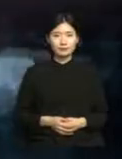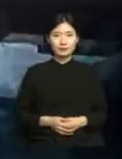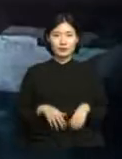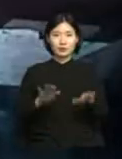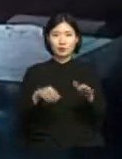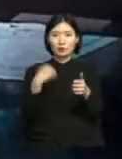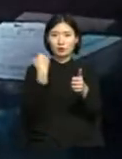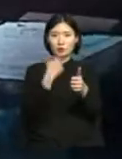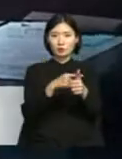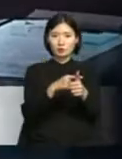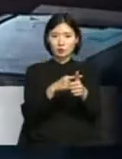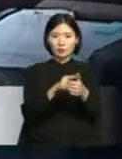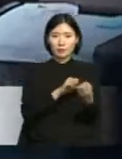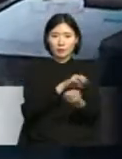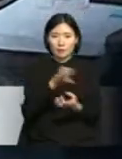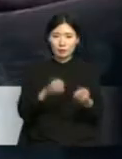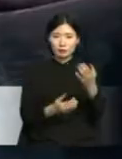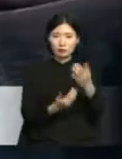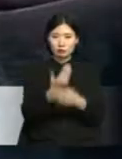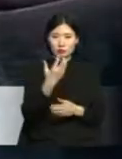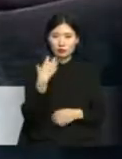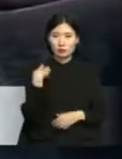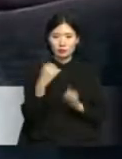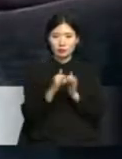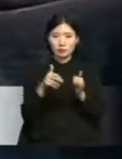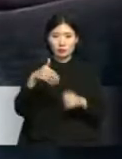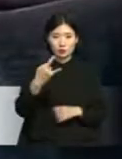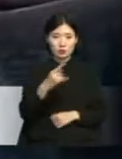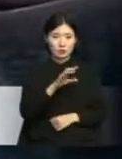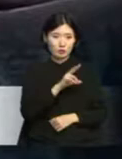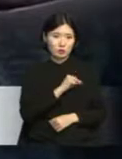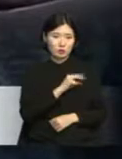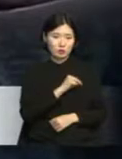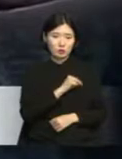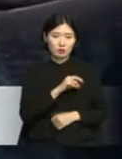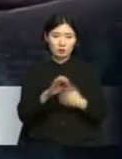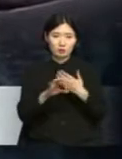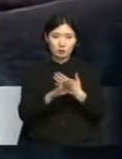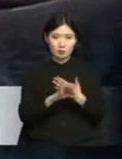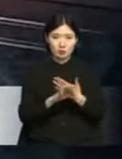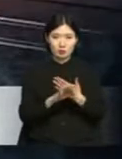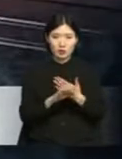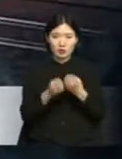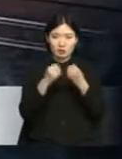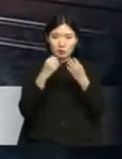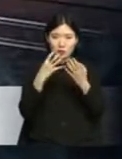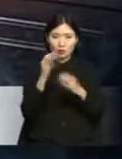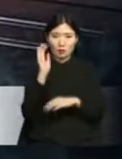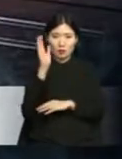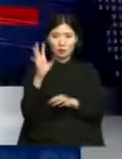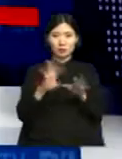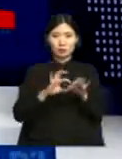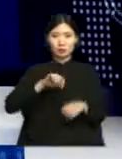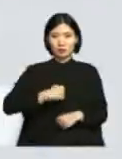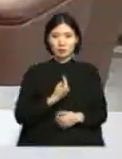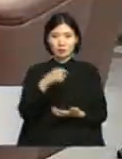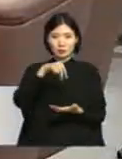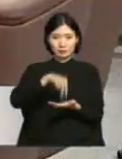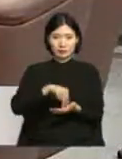한편 이번 욕설 파문의 당사자인 서대문구 의회 최원석 의원이 임시회 신상 발언을 통해 자신의 입장을